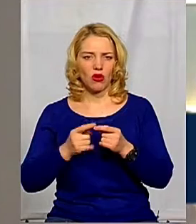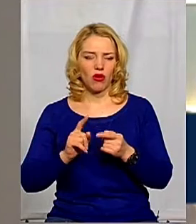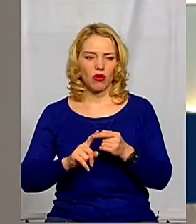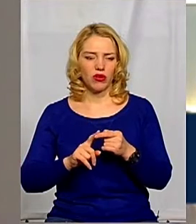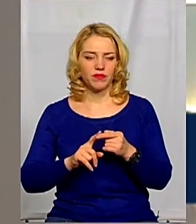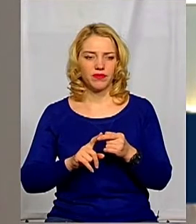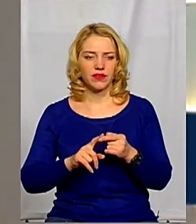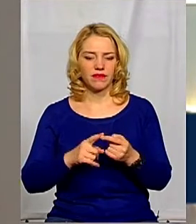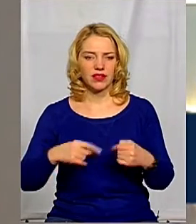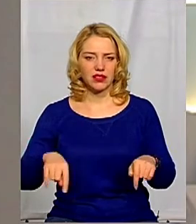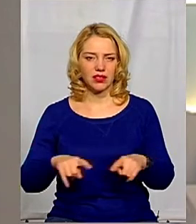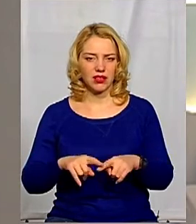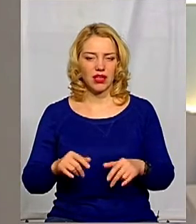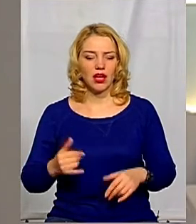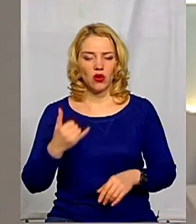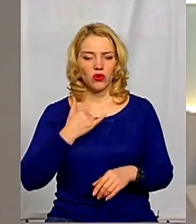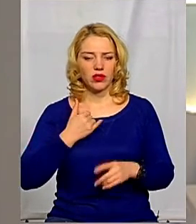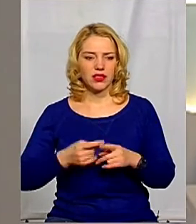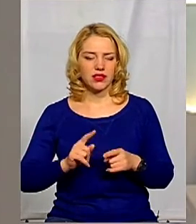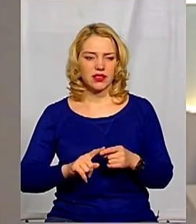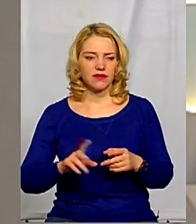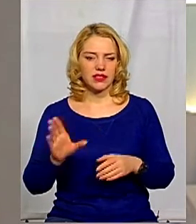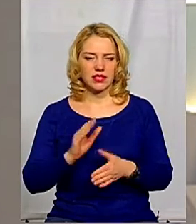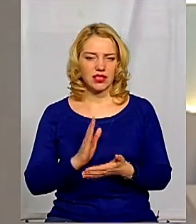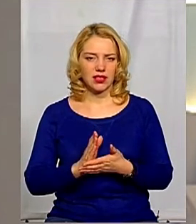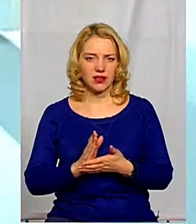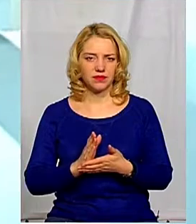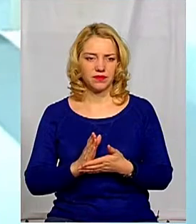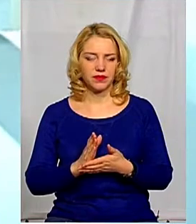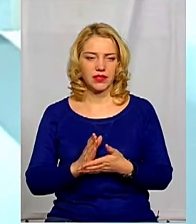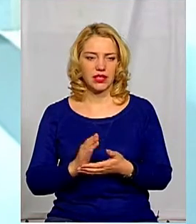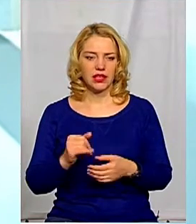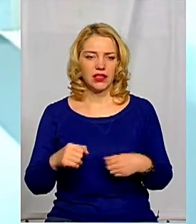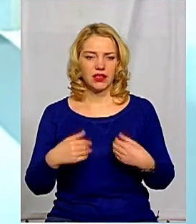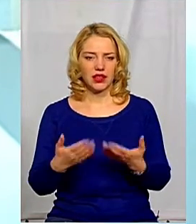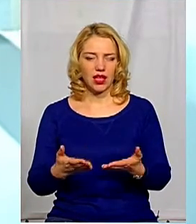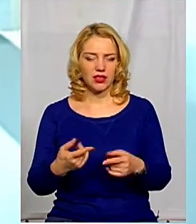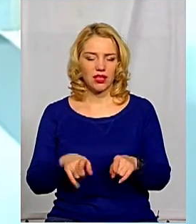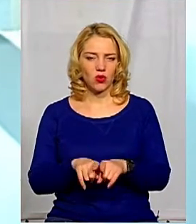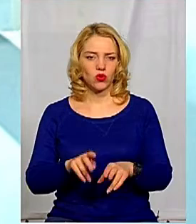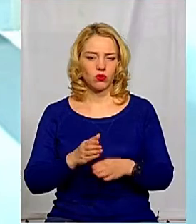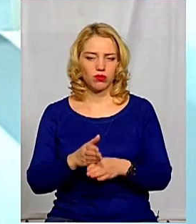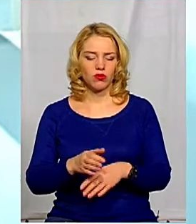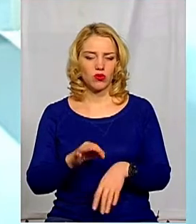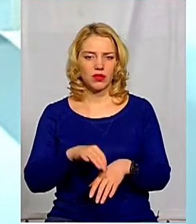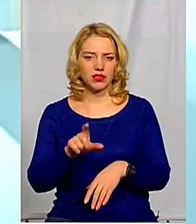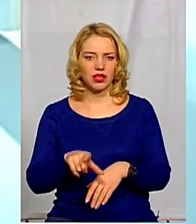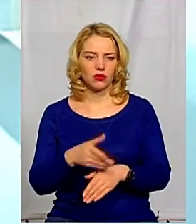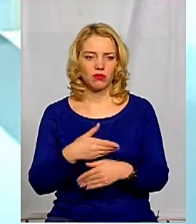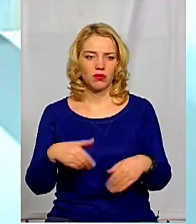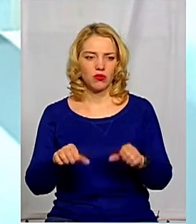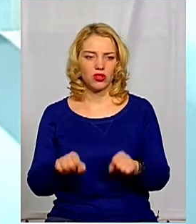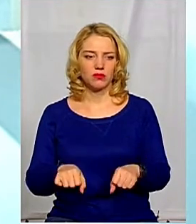оцього боксованого відділення. У нас все це для цього є, і надати таку допомогу пацієнту ми